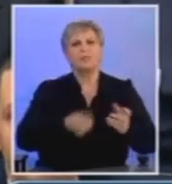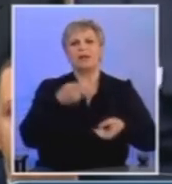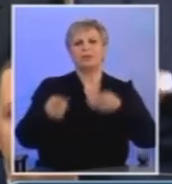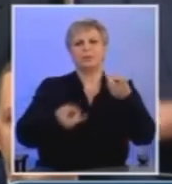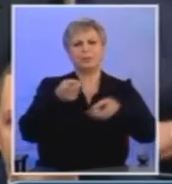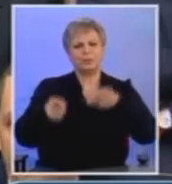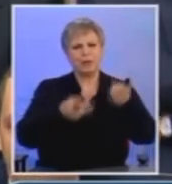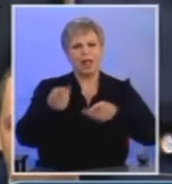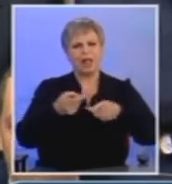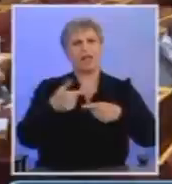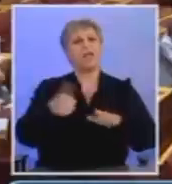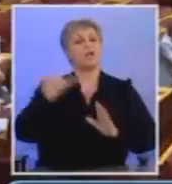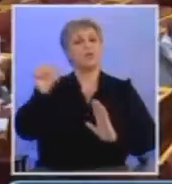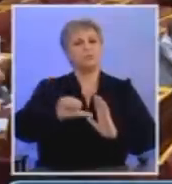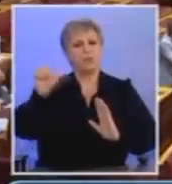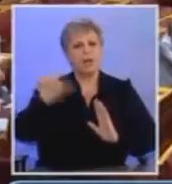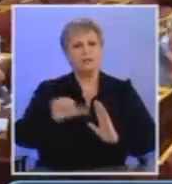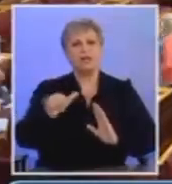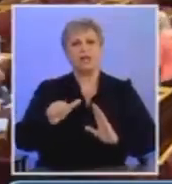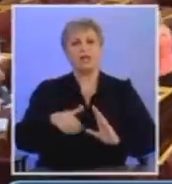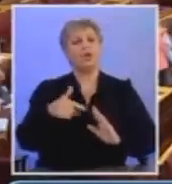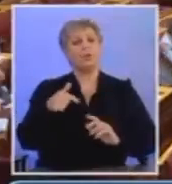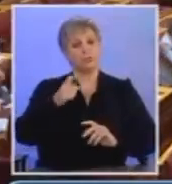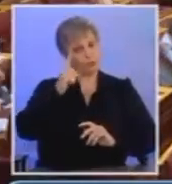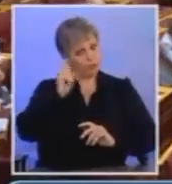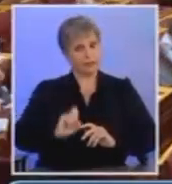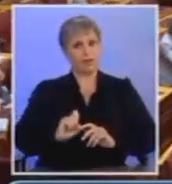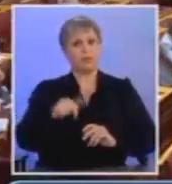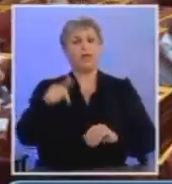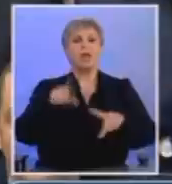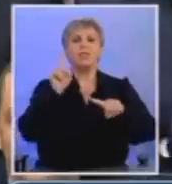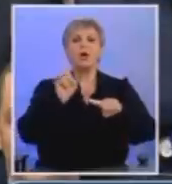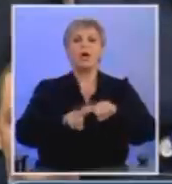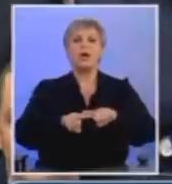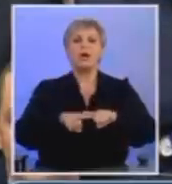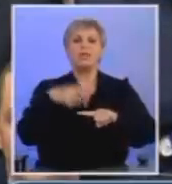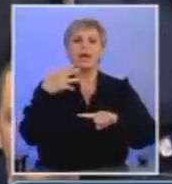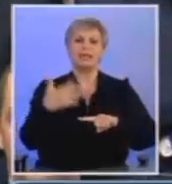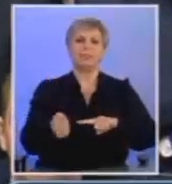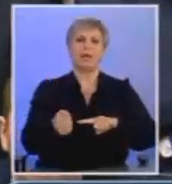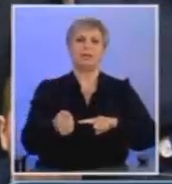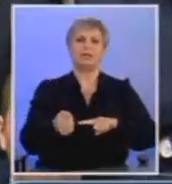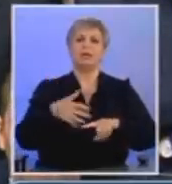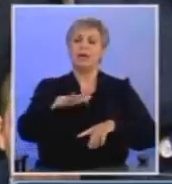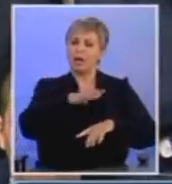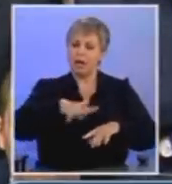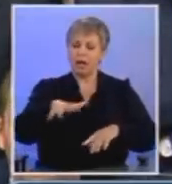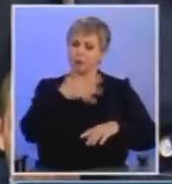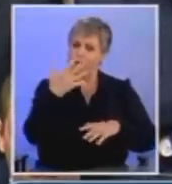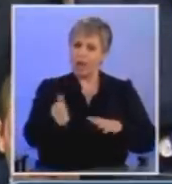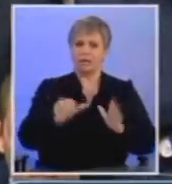αέριο, το πετρέλαιο, το οποίο είναι δεδομένο ότι υπάρχει στον μείζωνα γεωπολιτικό χώρο της